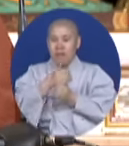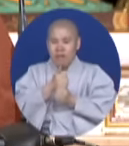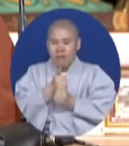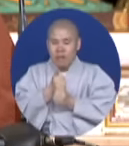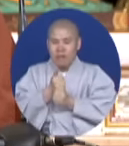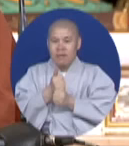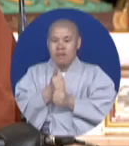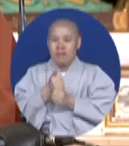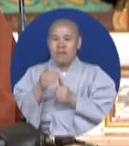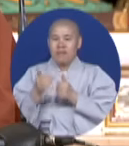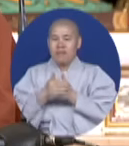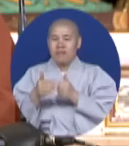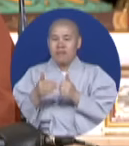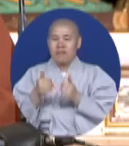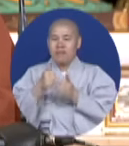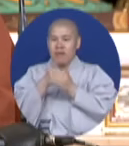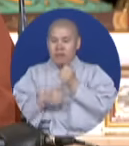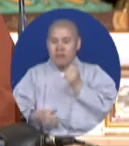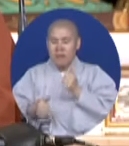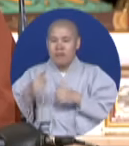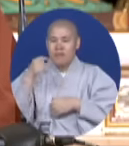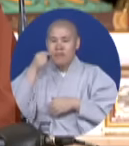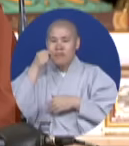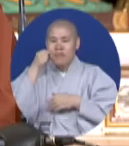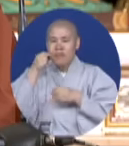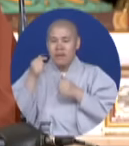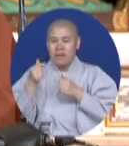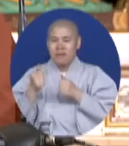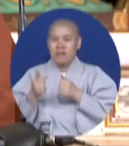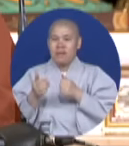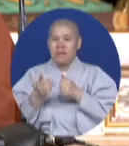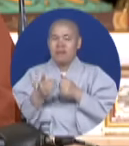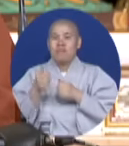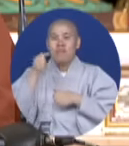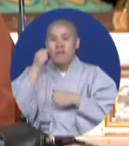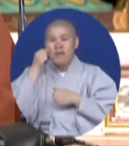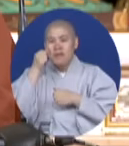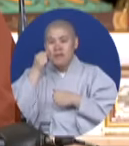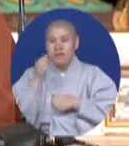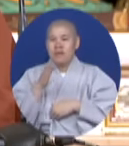못 빠져나오는 게 그게 중생입니다.